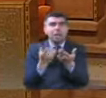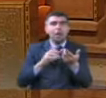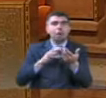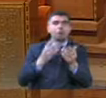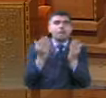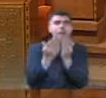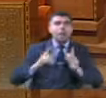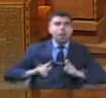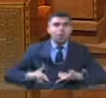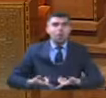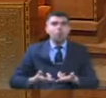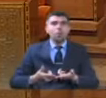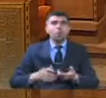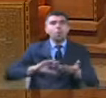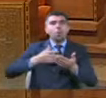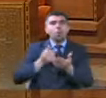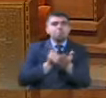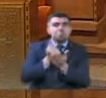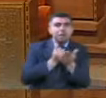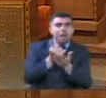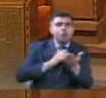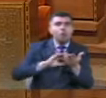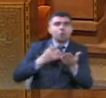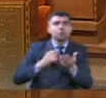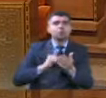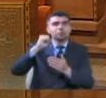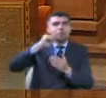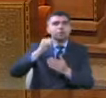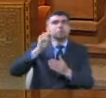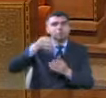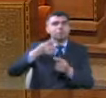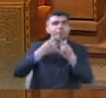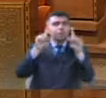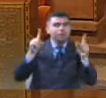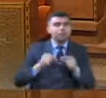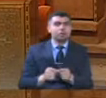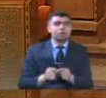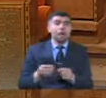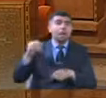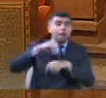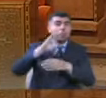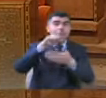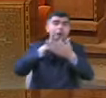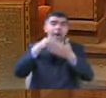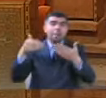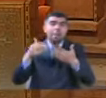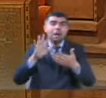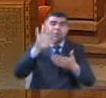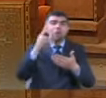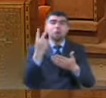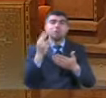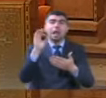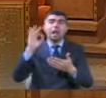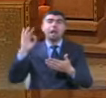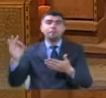التعليم، وكذلك يدوزوا المباريات وبزاف منهم تينجحوا. وكاين برنامج ديال 25,000 واحد غنعملوا لهم تكوين اضافي. راه